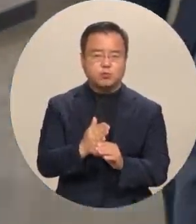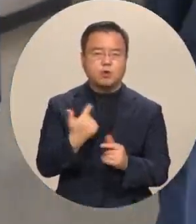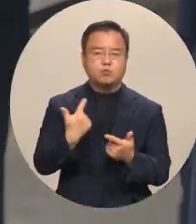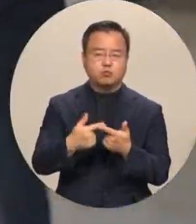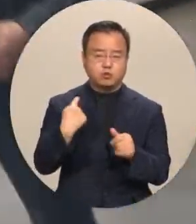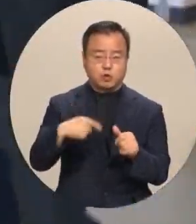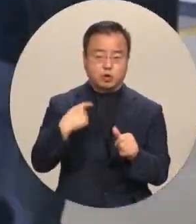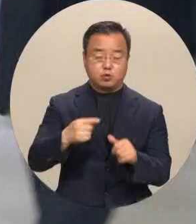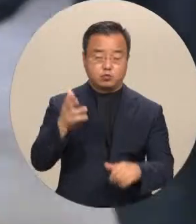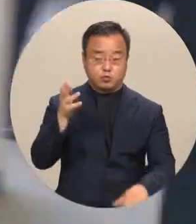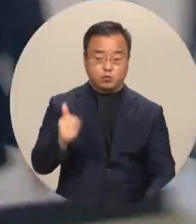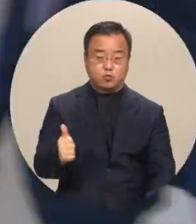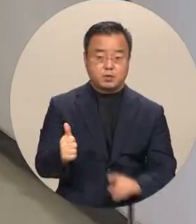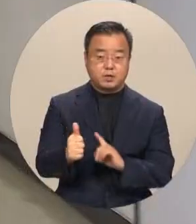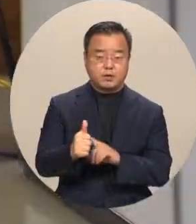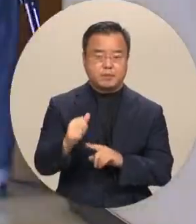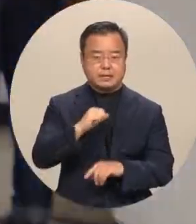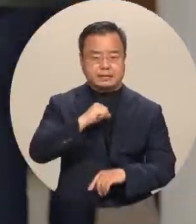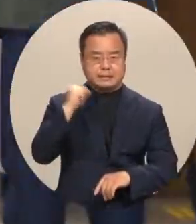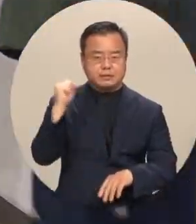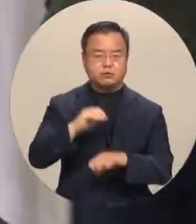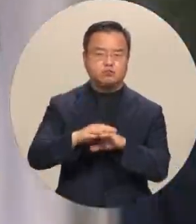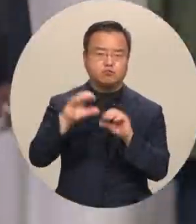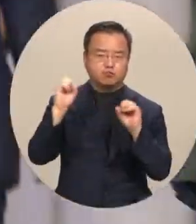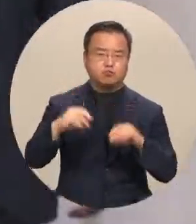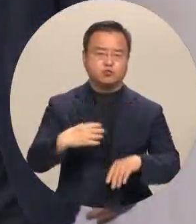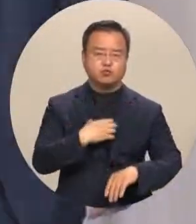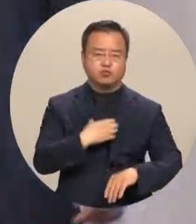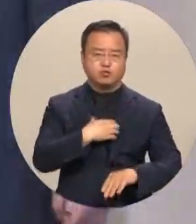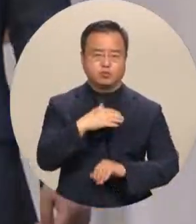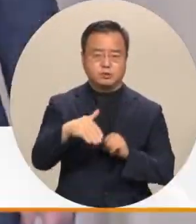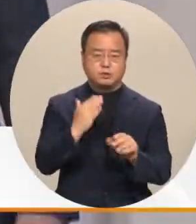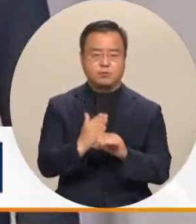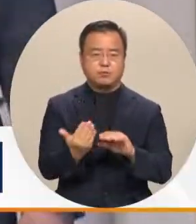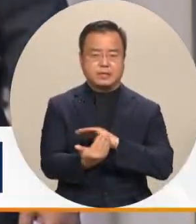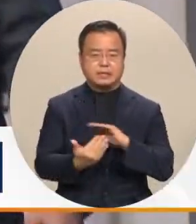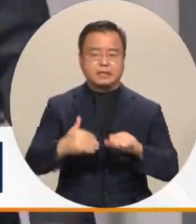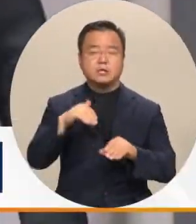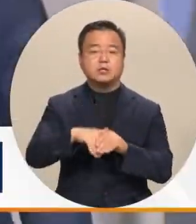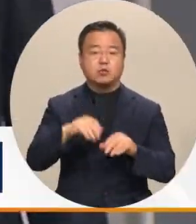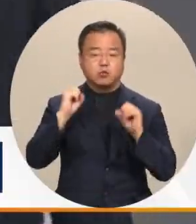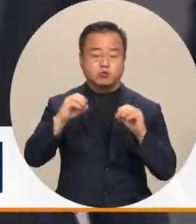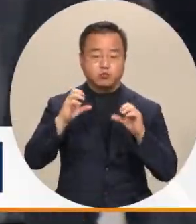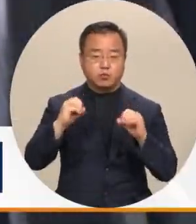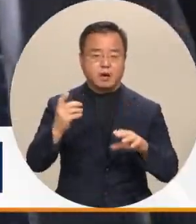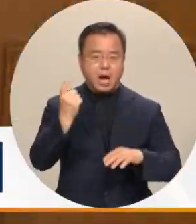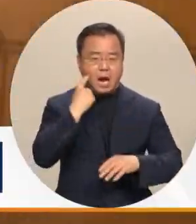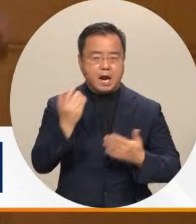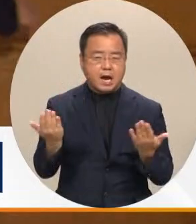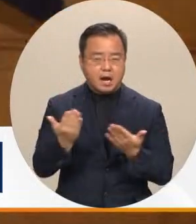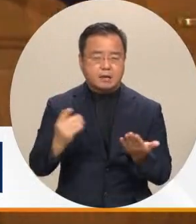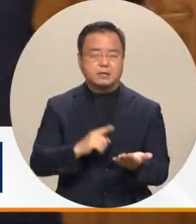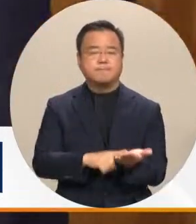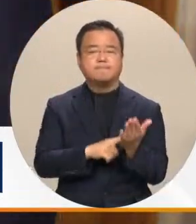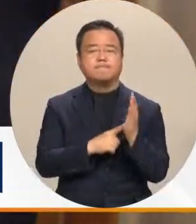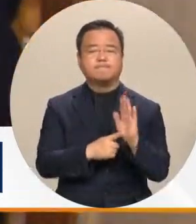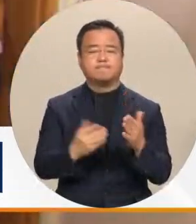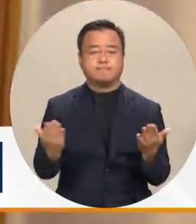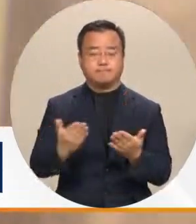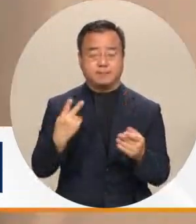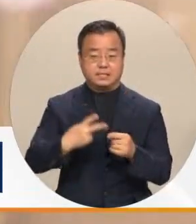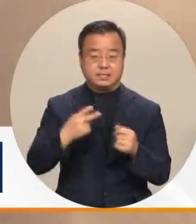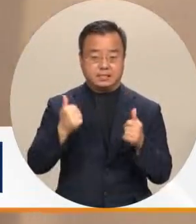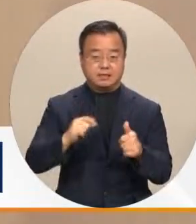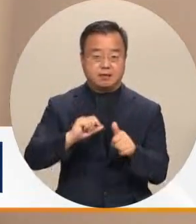부산 교육감은 당선 무효 위기입니다 사전 선거운동과 허위 사실 공표 의혹으로 2심에서 벌금